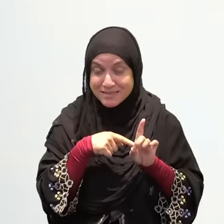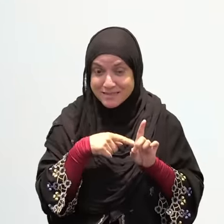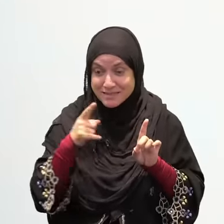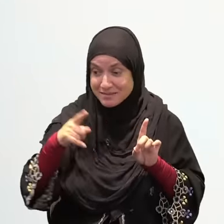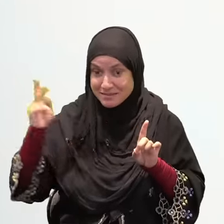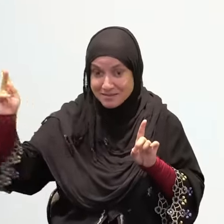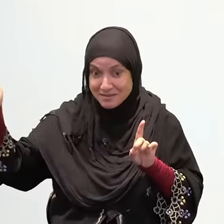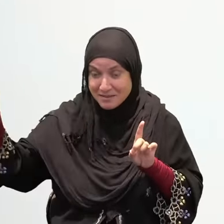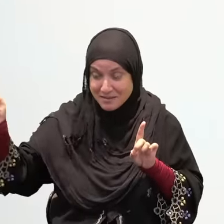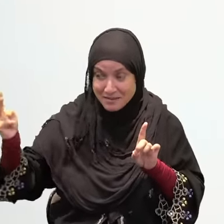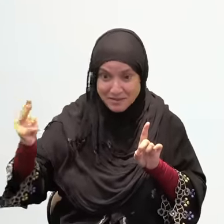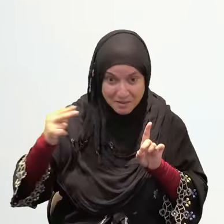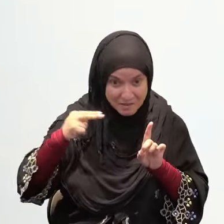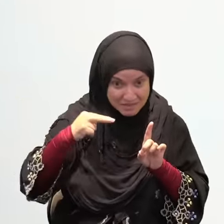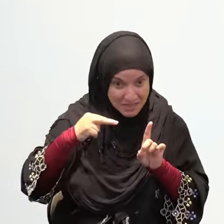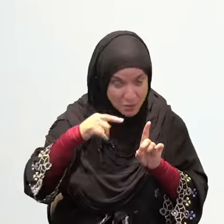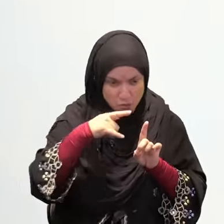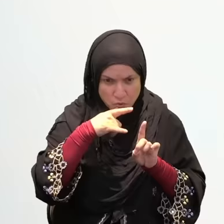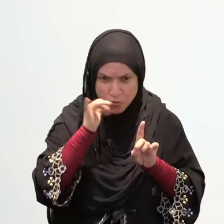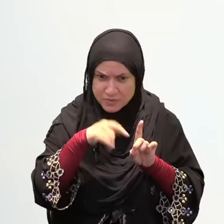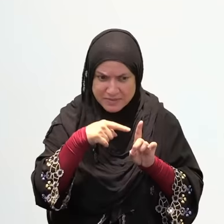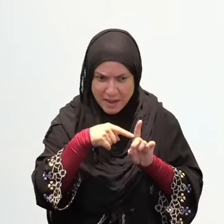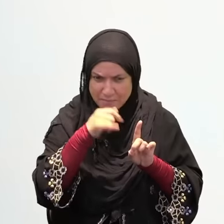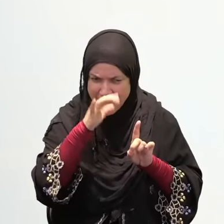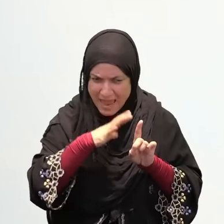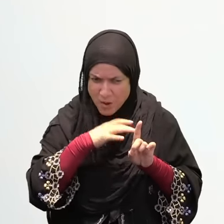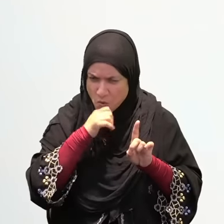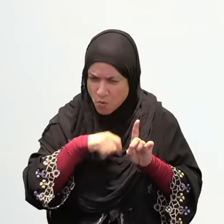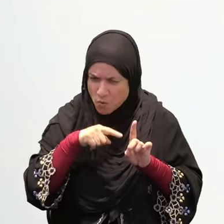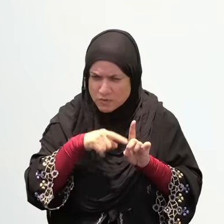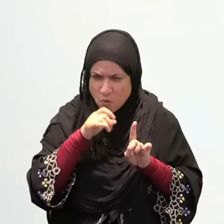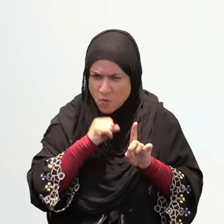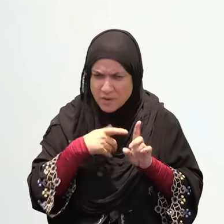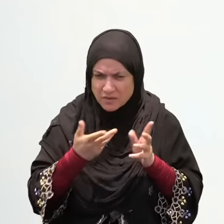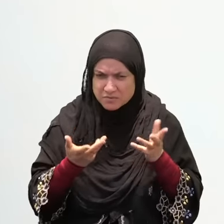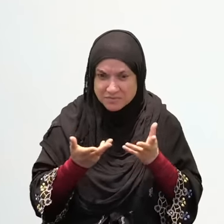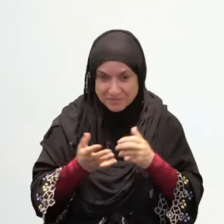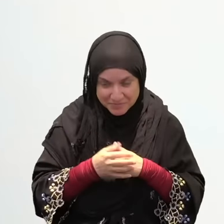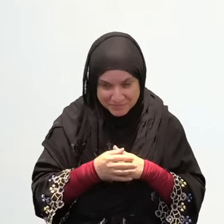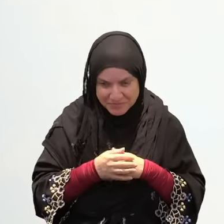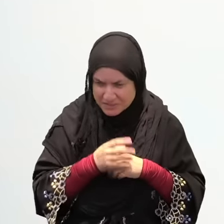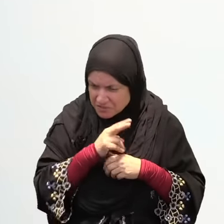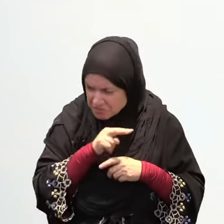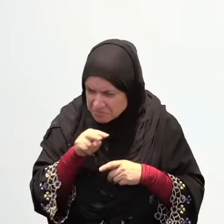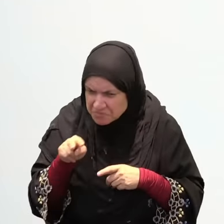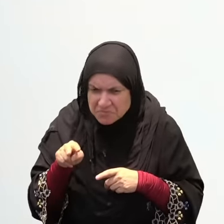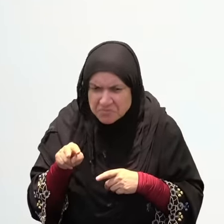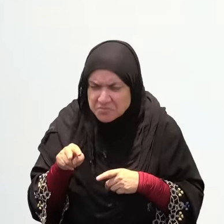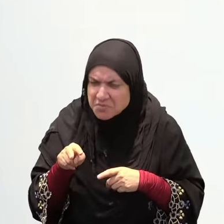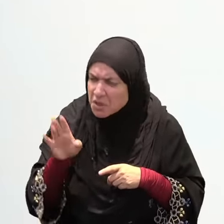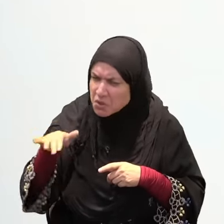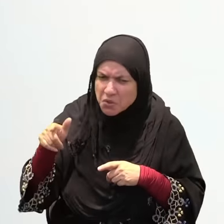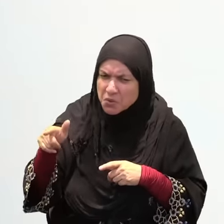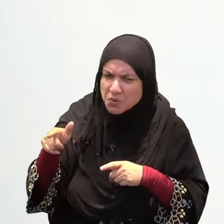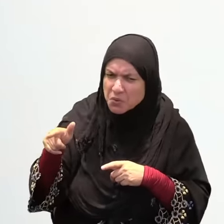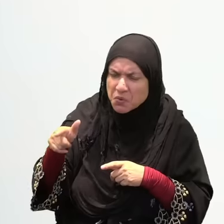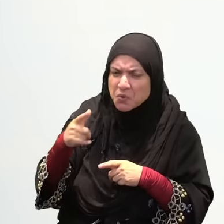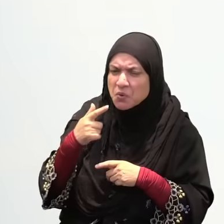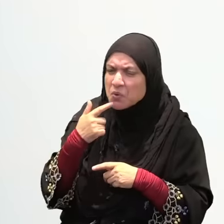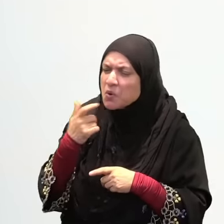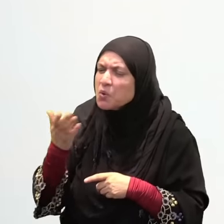down a bit, right? So he walks up to Ibn Umar radiallahu ta'ala anhuma, and he says, أَتَعْلَمُ أَنَّ عُثْمَانَ فَرَّ يَوْمَ